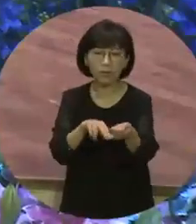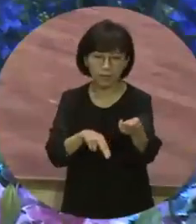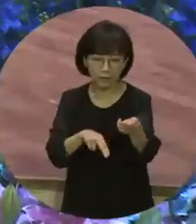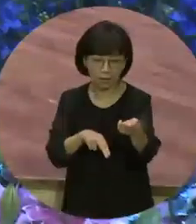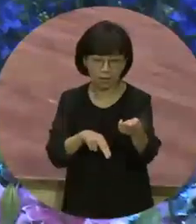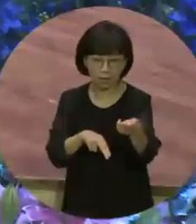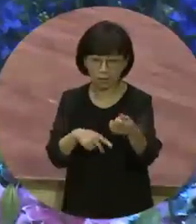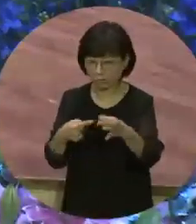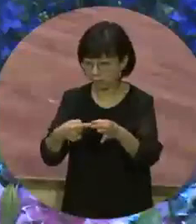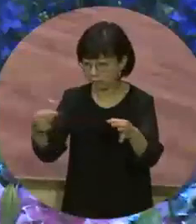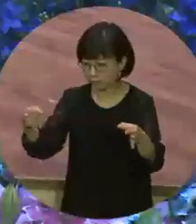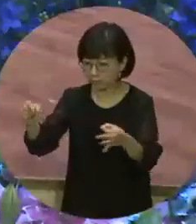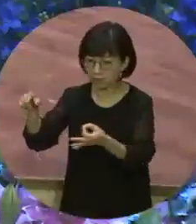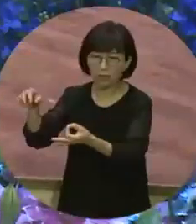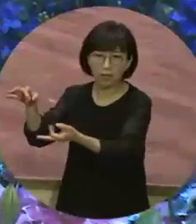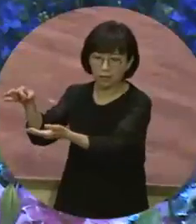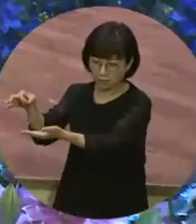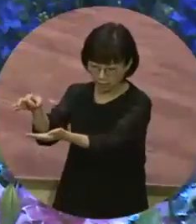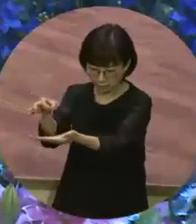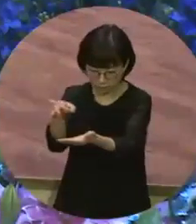그래가지고 그걸 집을 줘도.